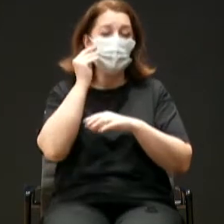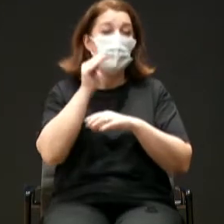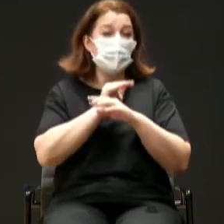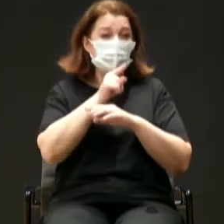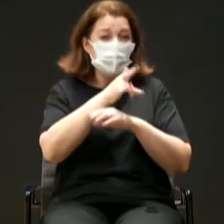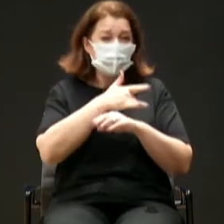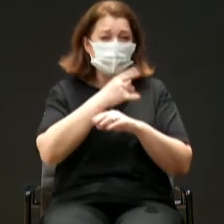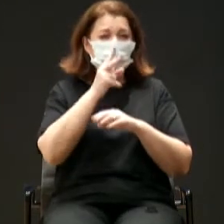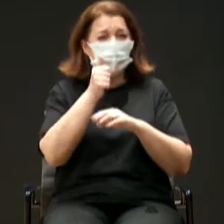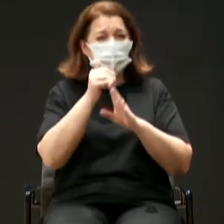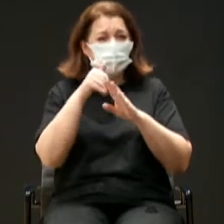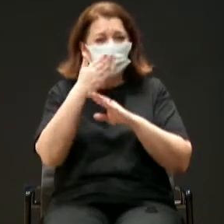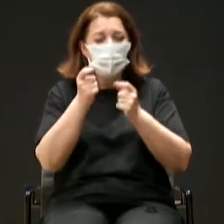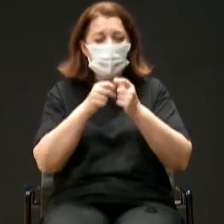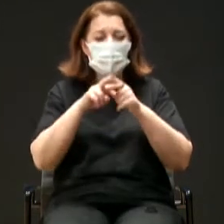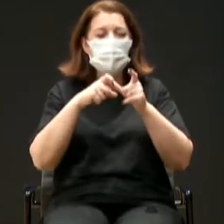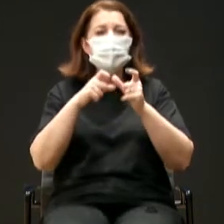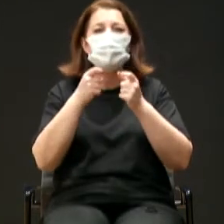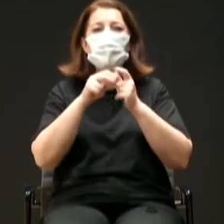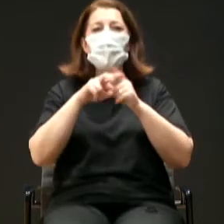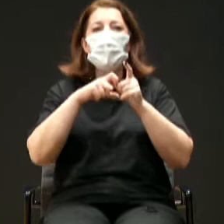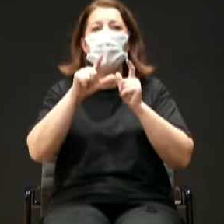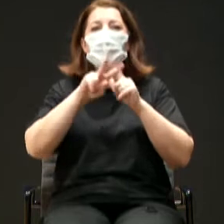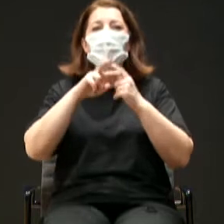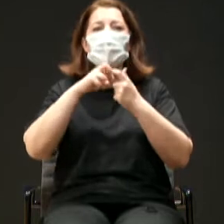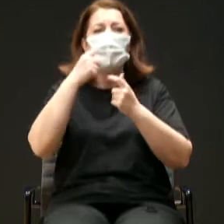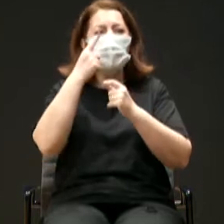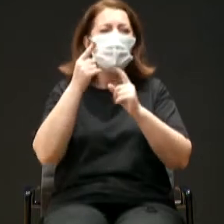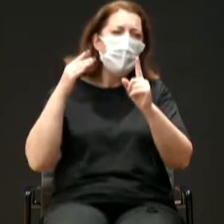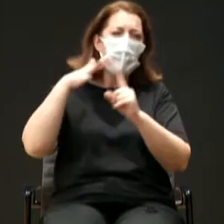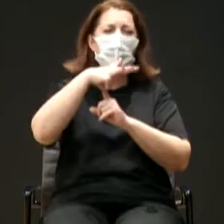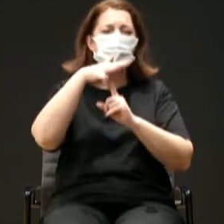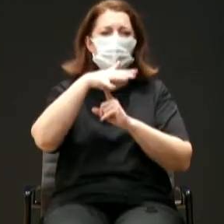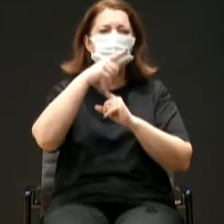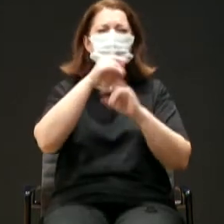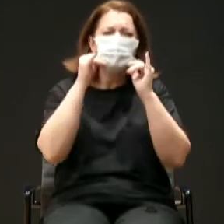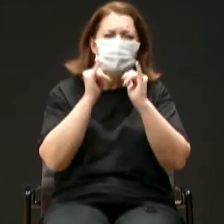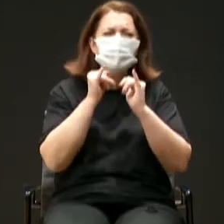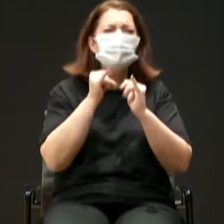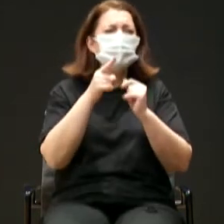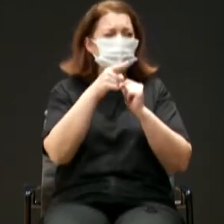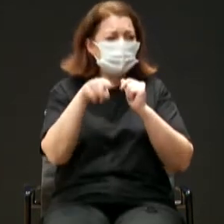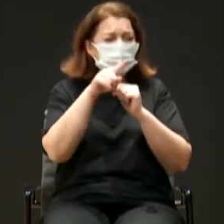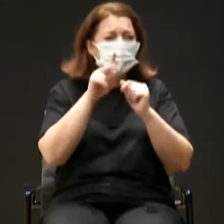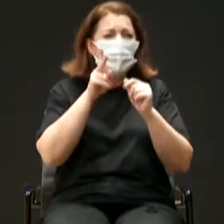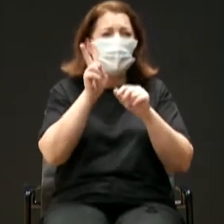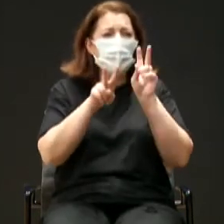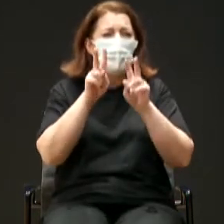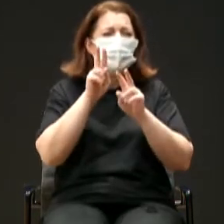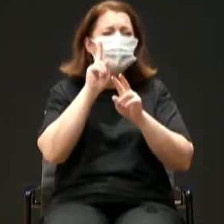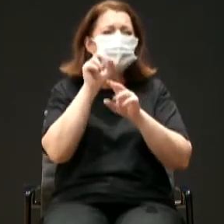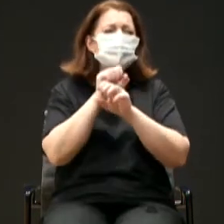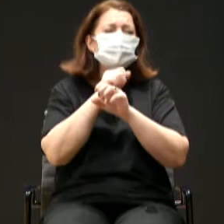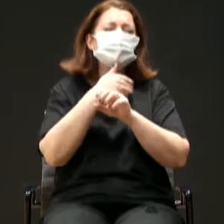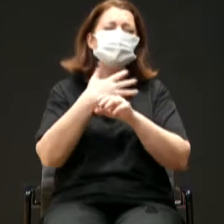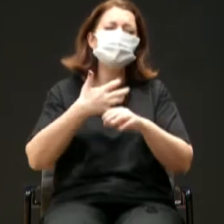gün sonrasında Başbağlar Köyü'nde yapılan hain saldırıda masum yurttaşlarımızın kaybı üzüntümüzü daha da derinleştirmiştir. Yapılan